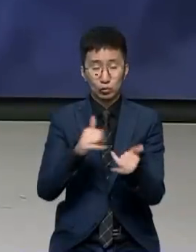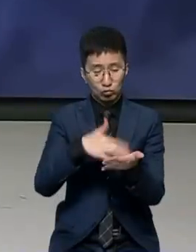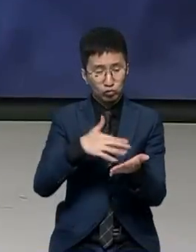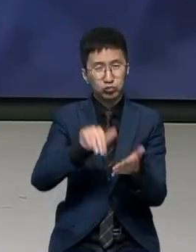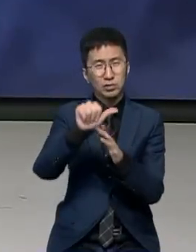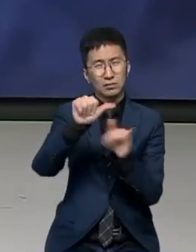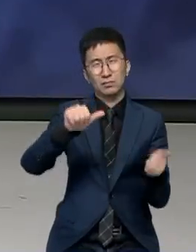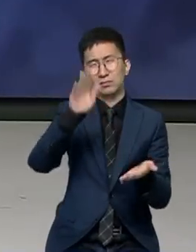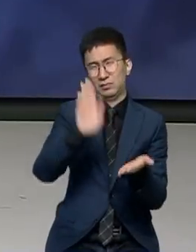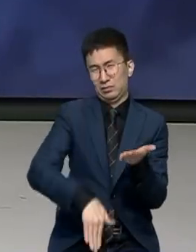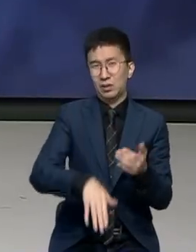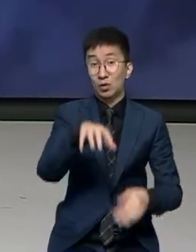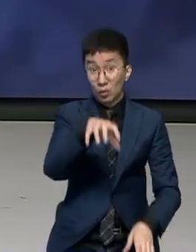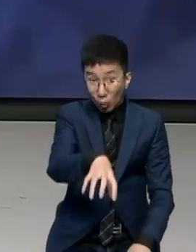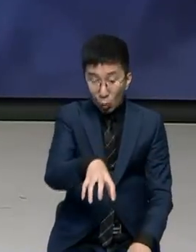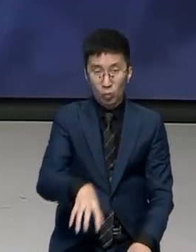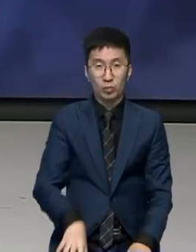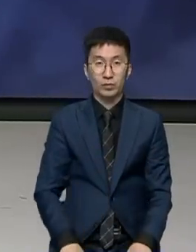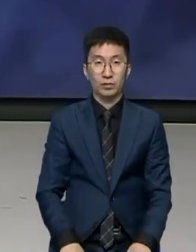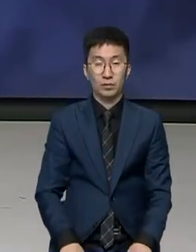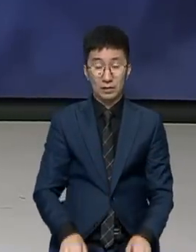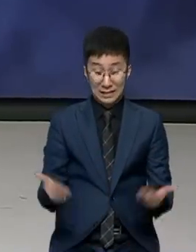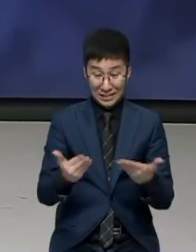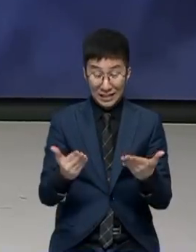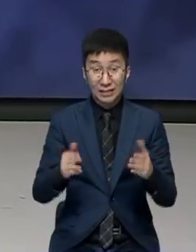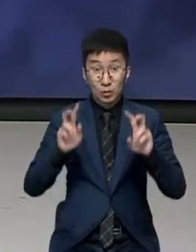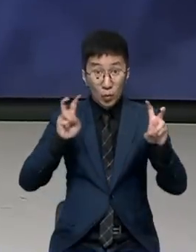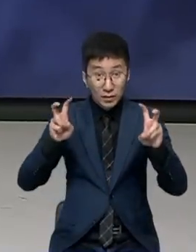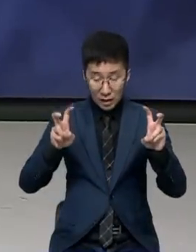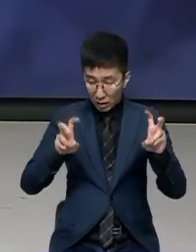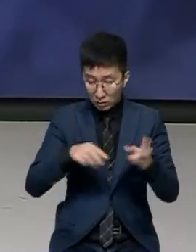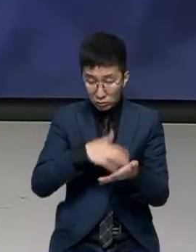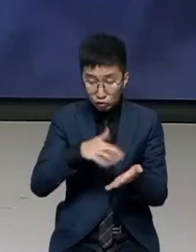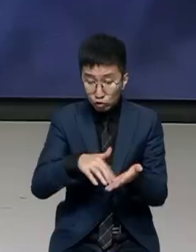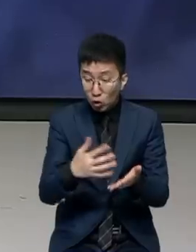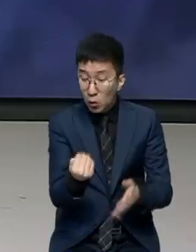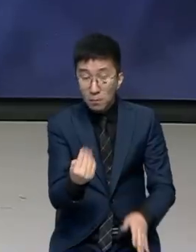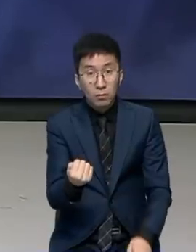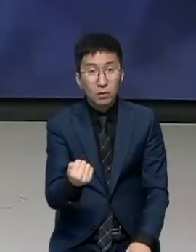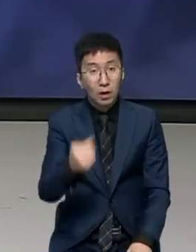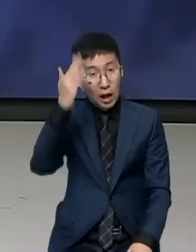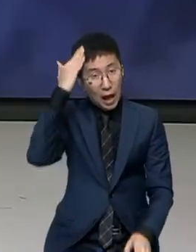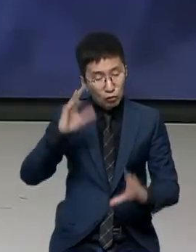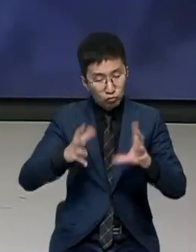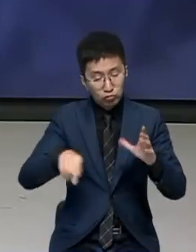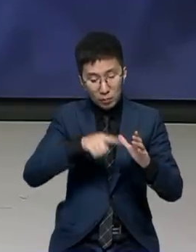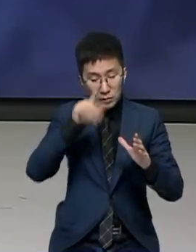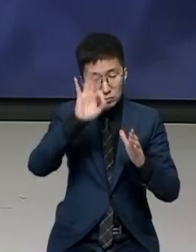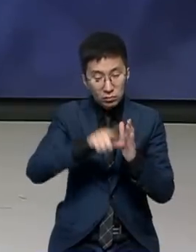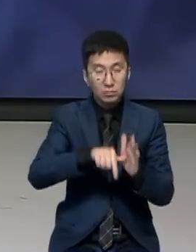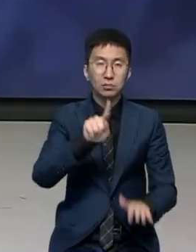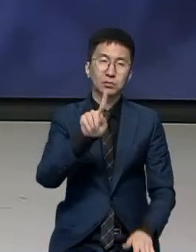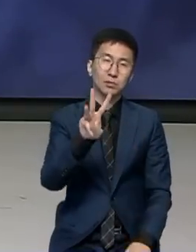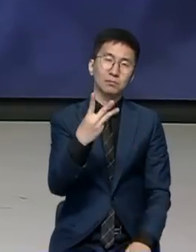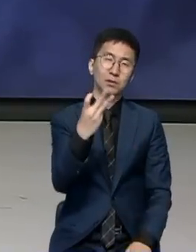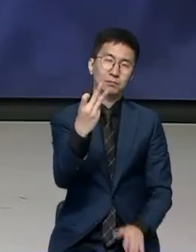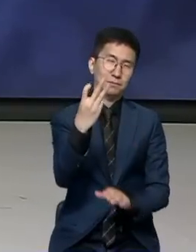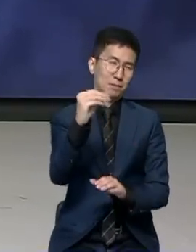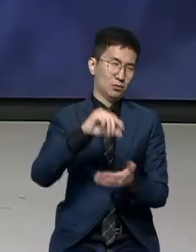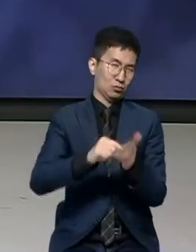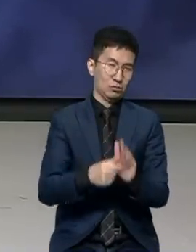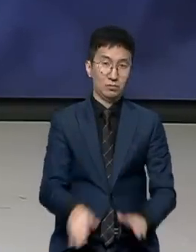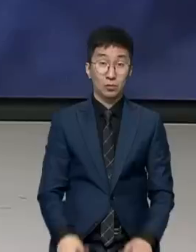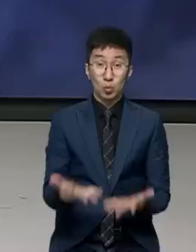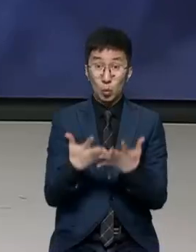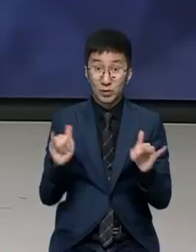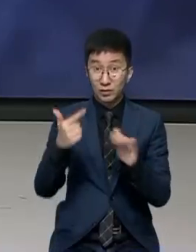직원 숫자가 5명이 되질 않는 곳에서 일하는 사람이 우리나라에 한 313만 명쯤 됩니다. 전체